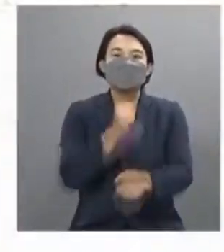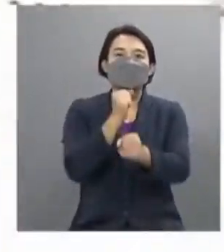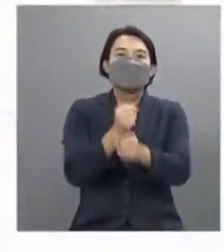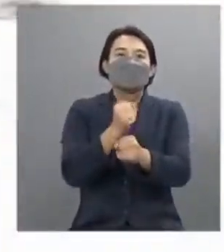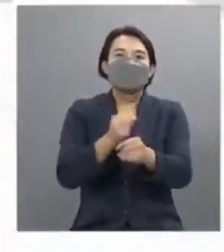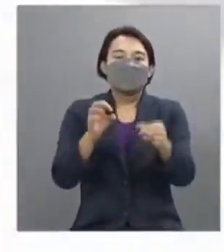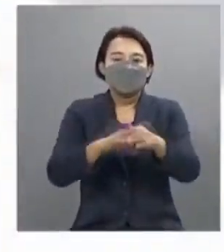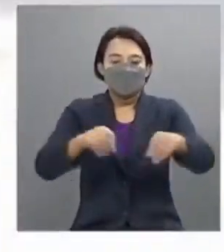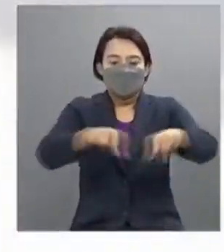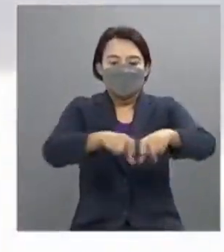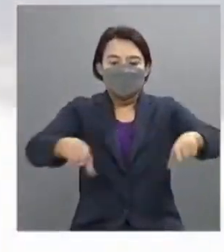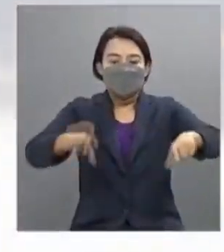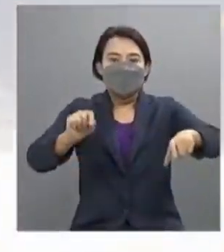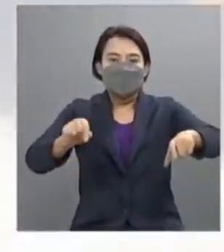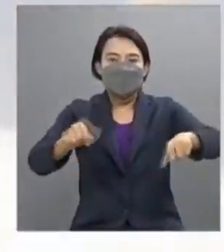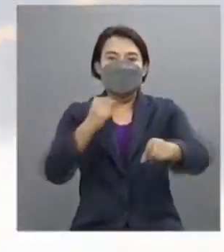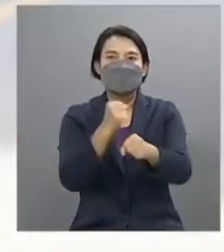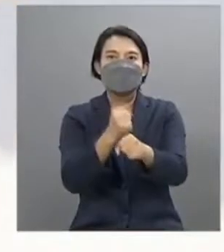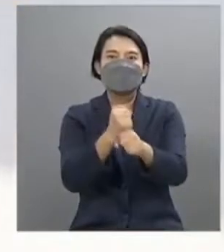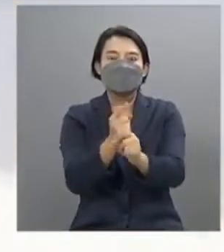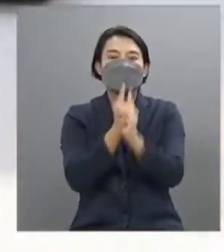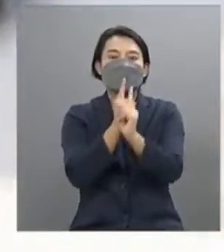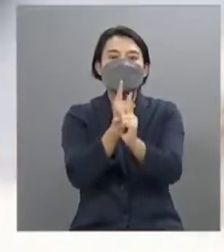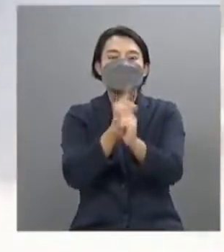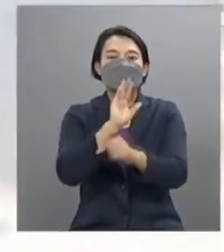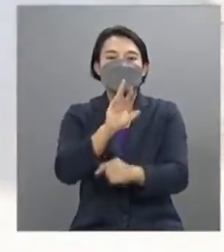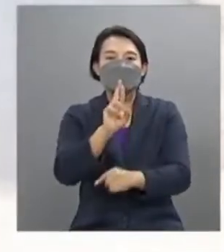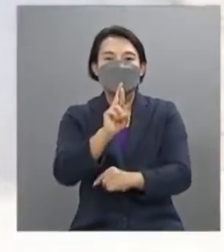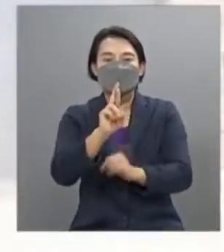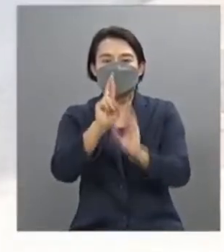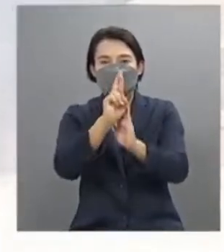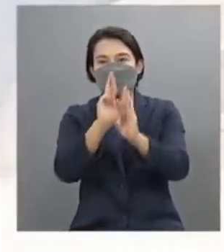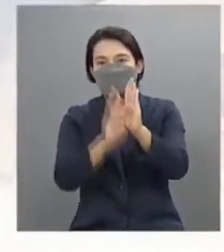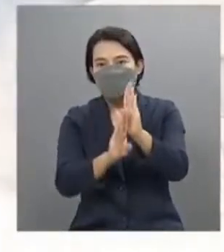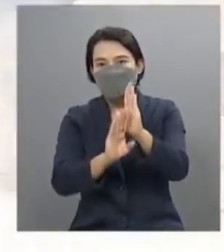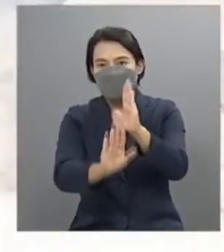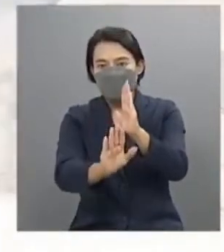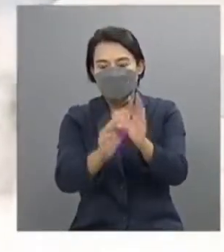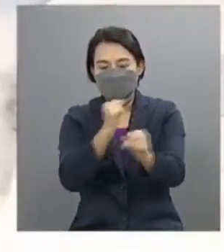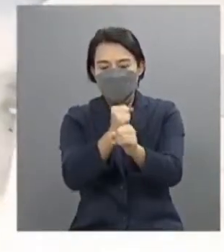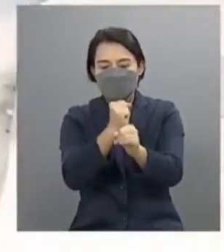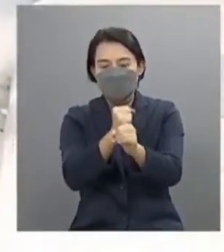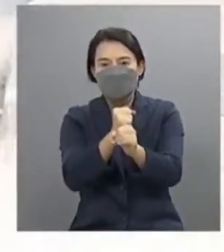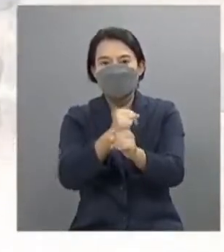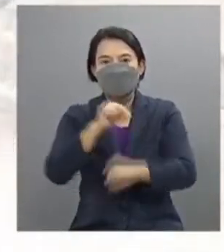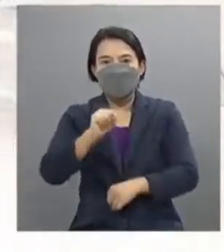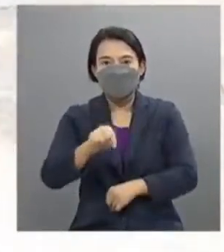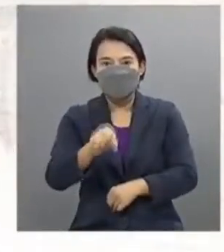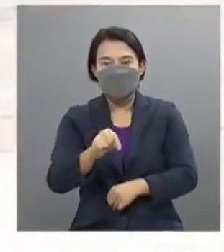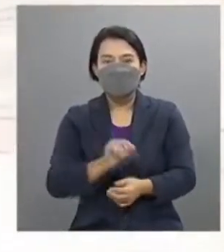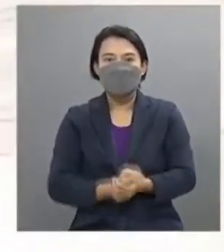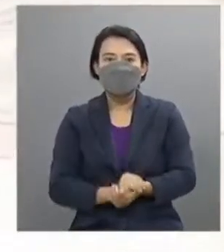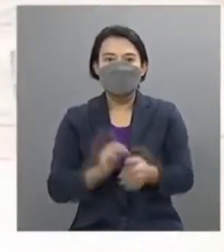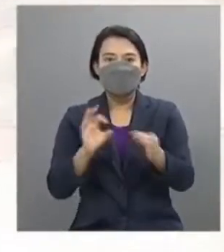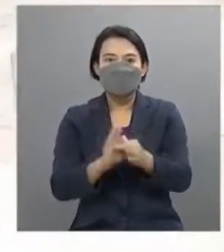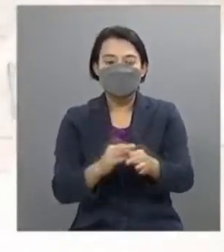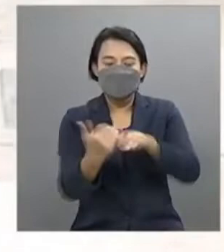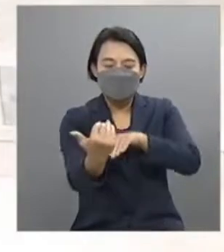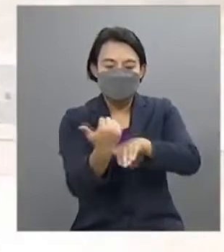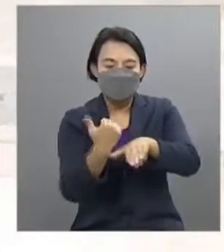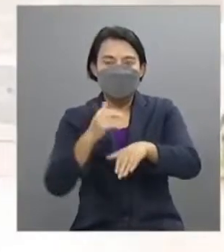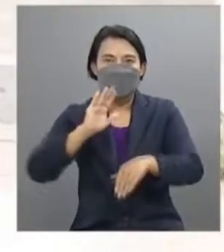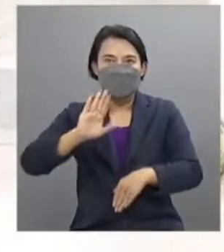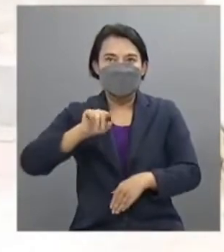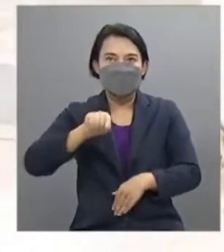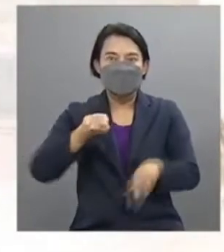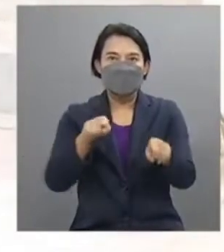คุณผู้ชมคะมันต้องเป็นไปตามระเบียบและความปลอดภัยในการก่อสร้างถนนของสำนักการจราจรและขนส่งด้วยนะคะคือเอา